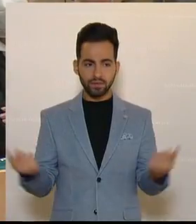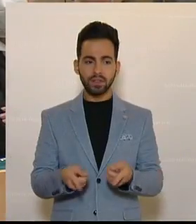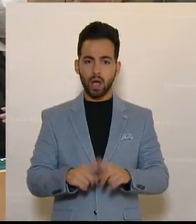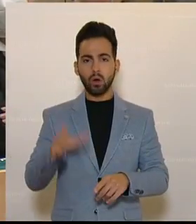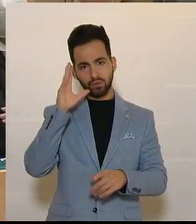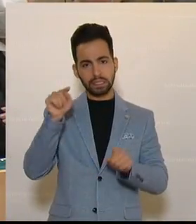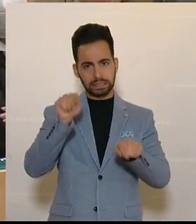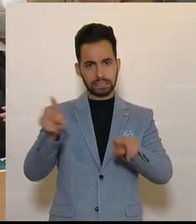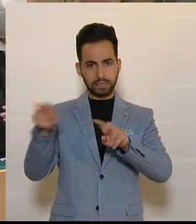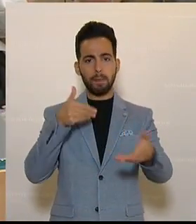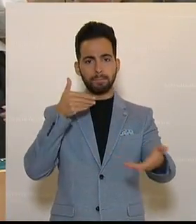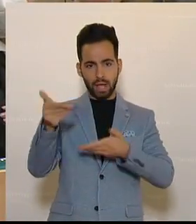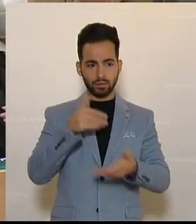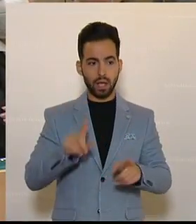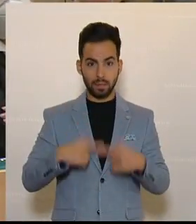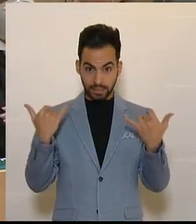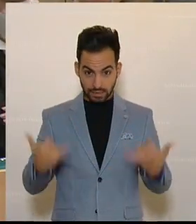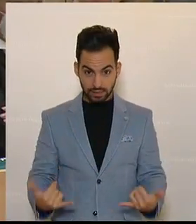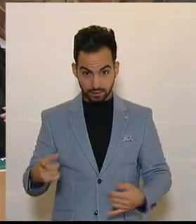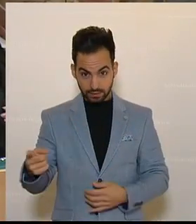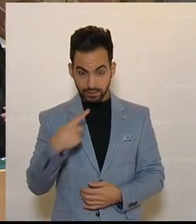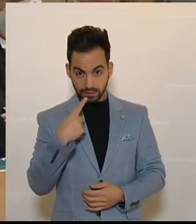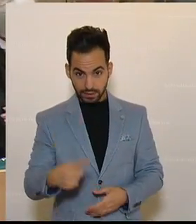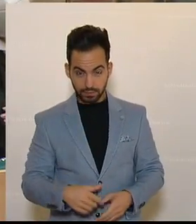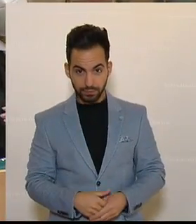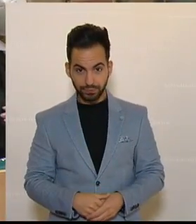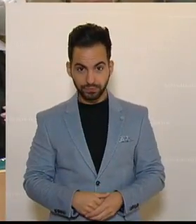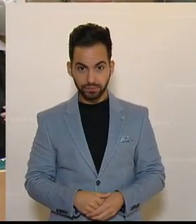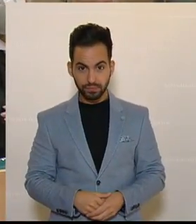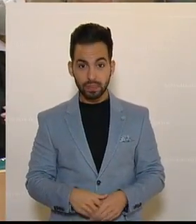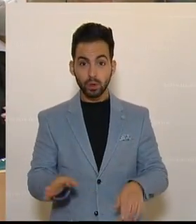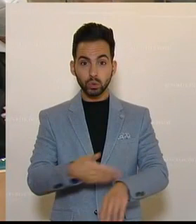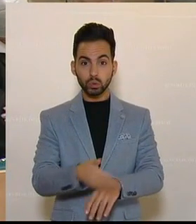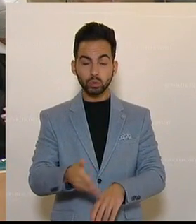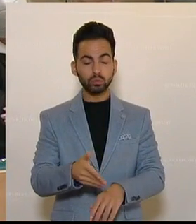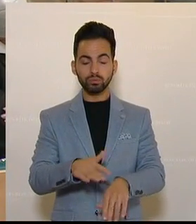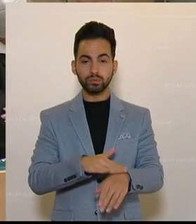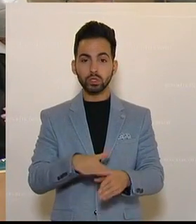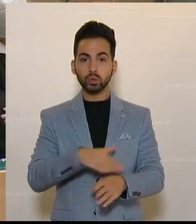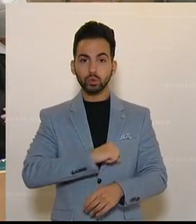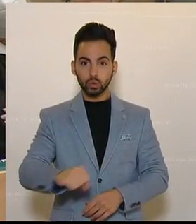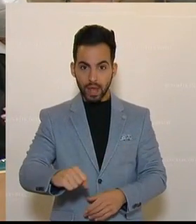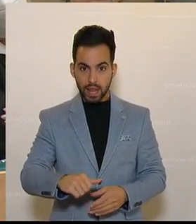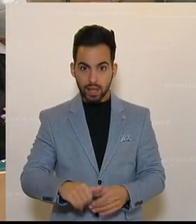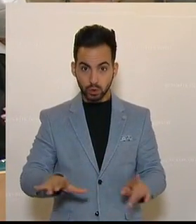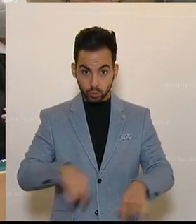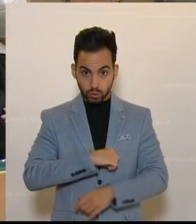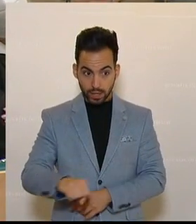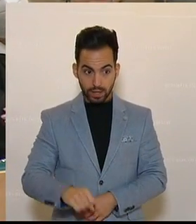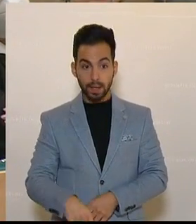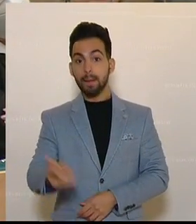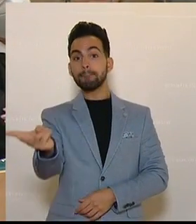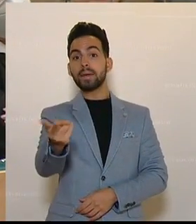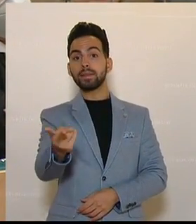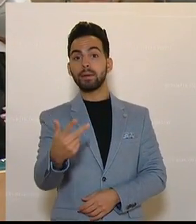einmal zu beraten haben. Aber wenn jetzt gesagt wird, dass das zu schnell geht, dann erinnere ich diese beiden